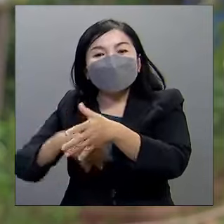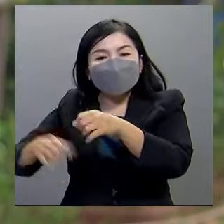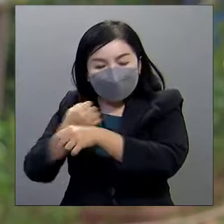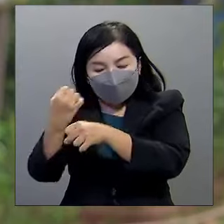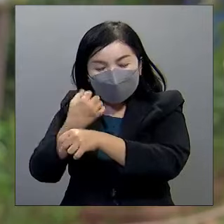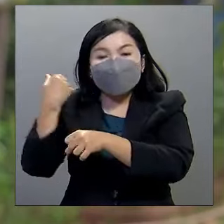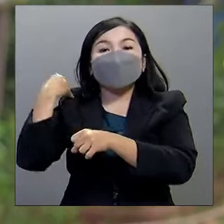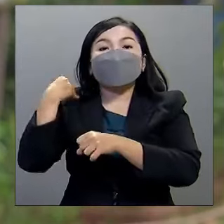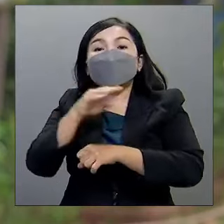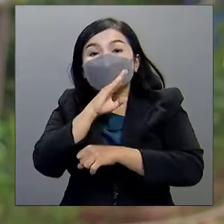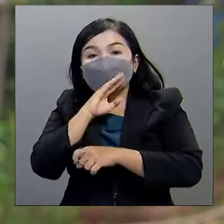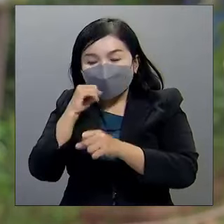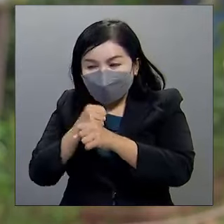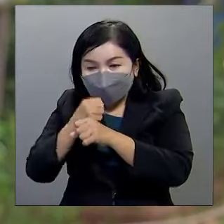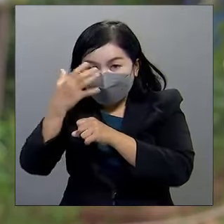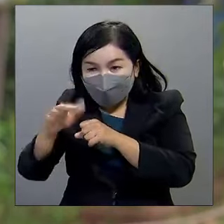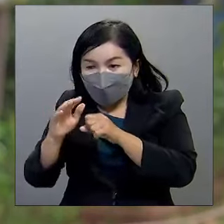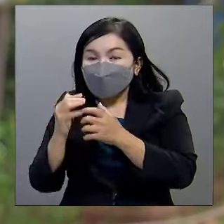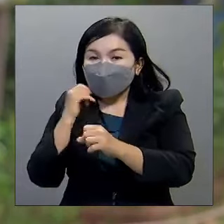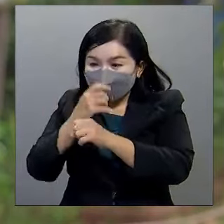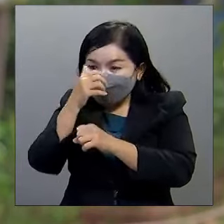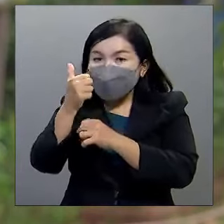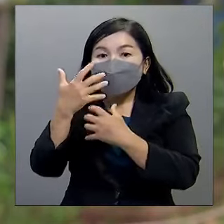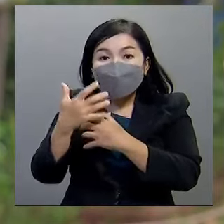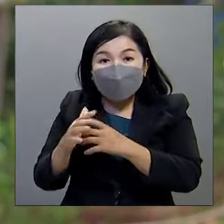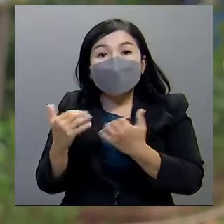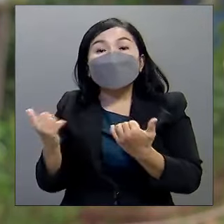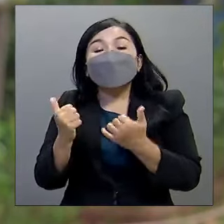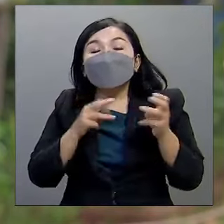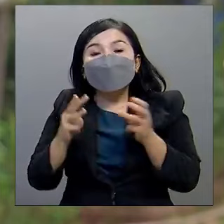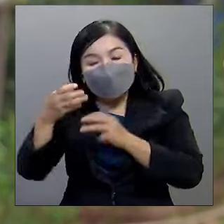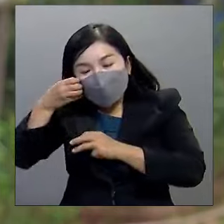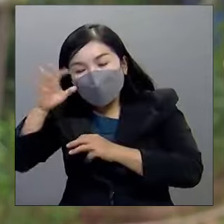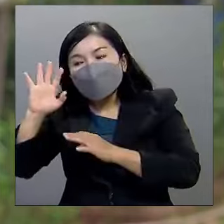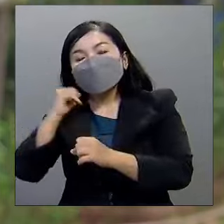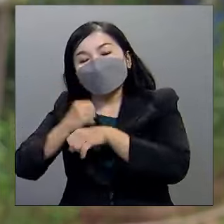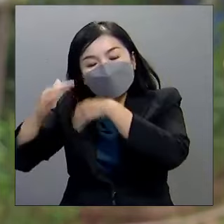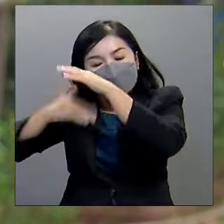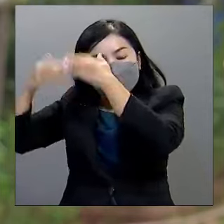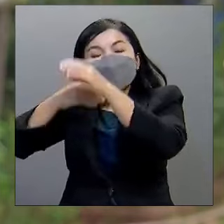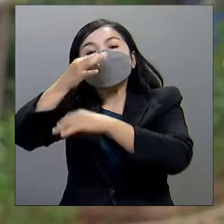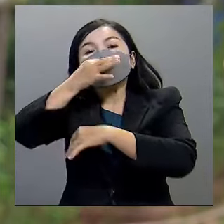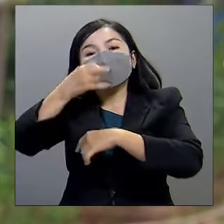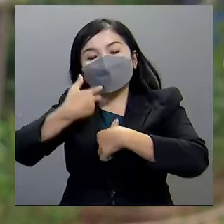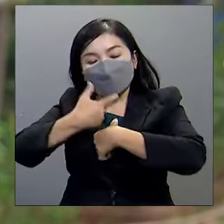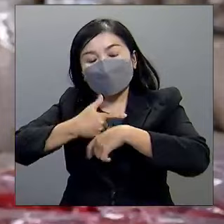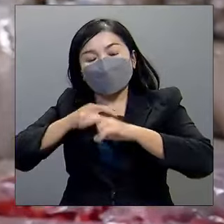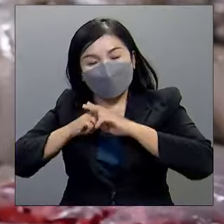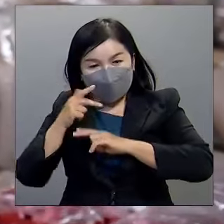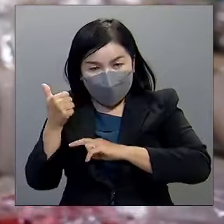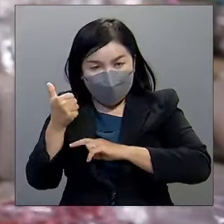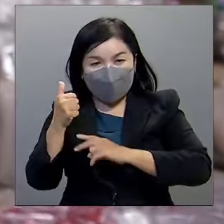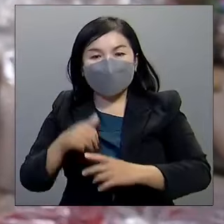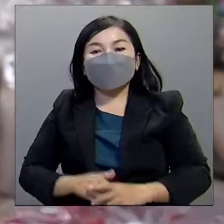เมื่อลูกค้าปฏิบัติทำแล้วเห็นผลลูกค้าก็เอาสิ่งที่เขาทำเนี่ยกลับไปต่อเติมอาชีพที่บ้านของเขาครับ